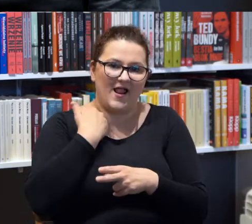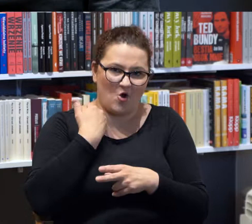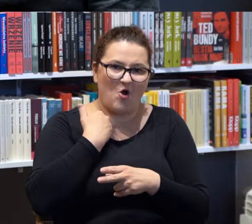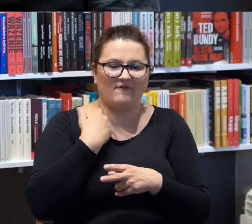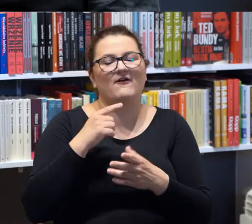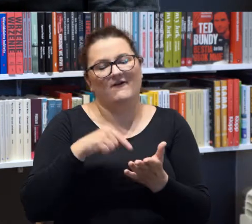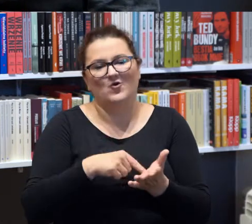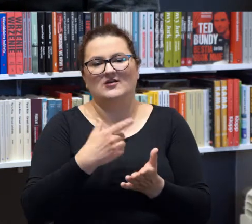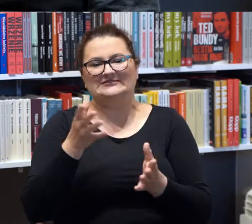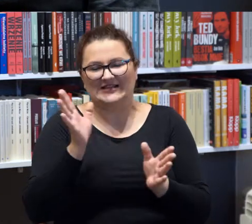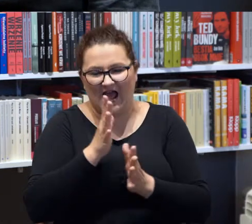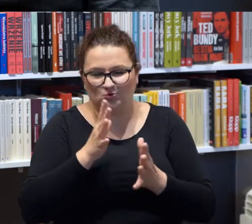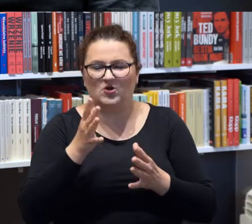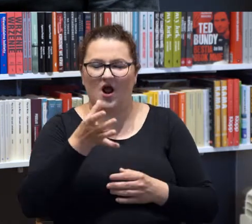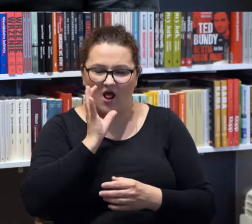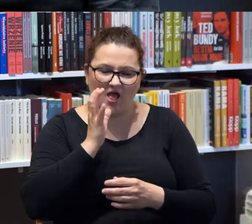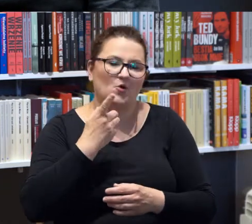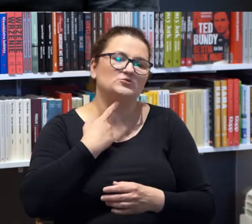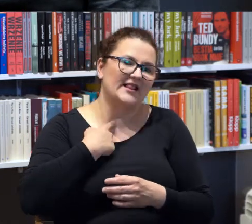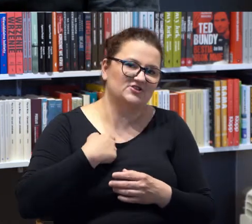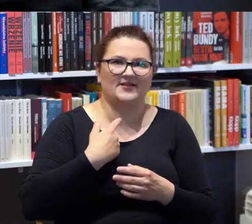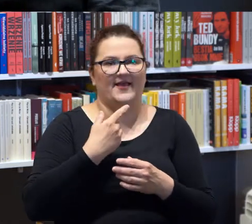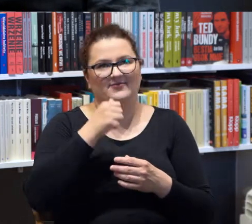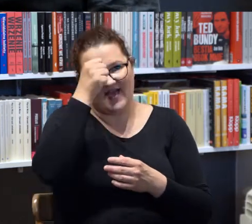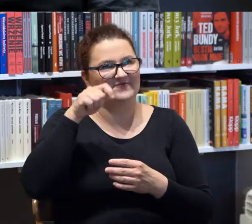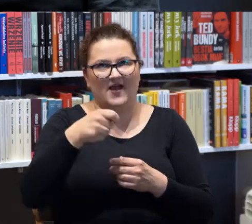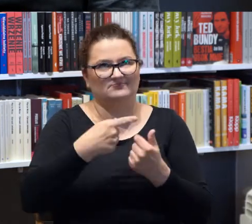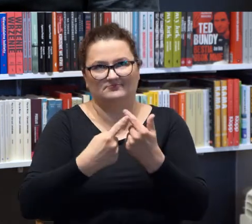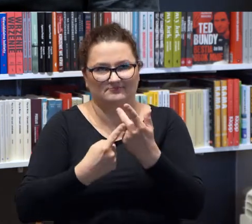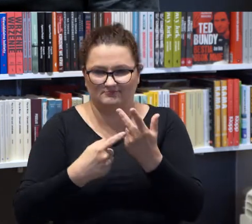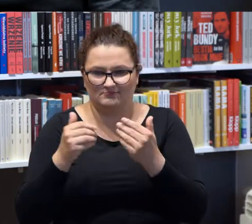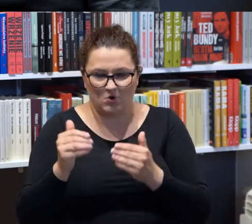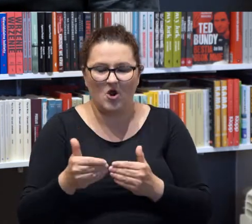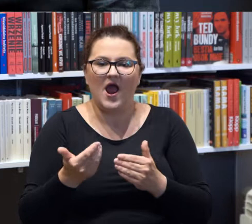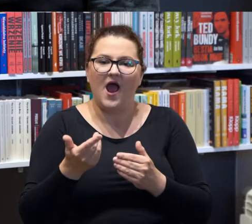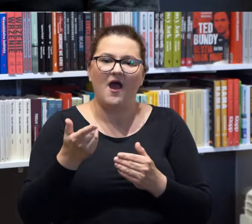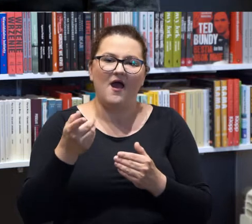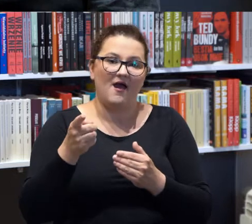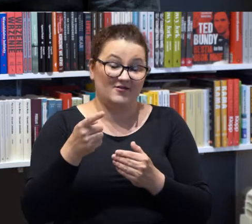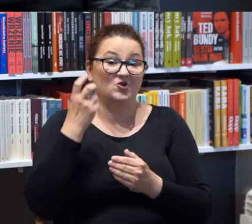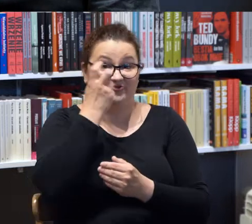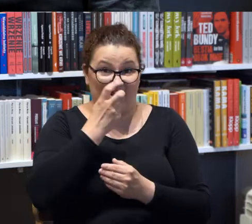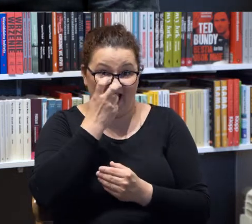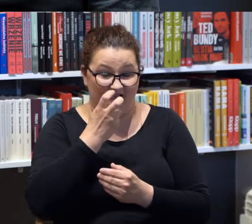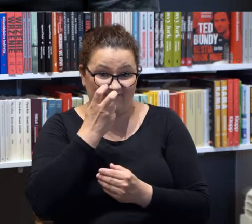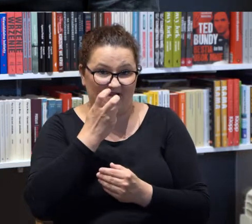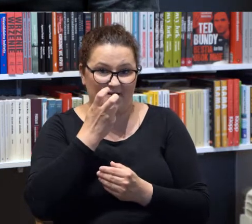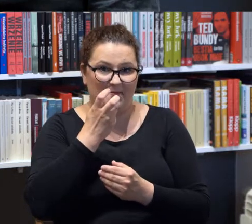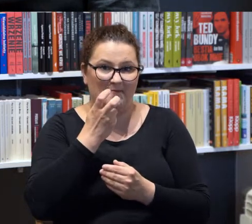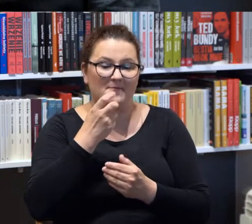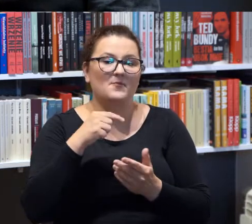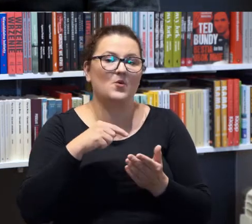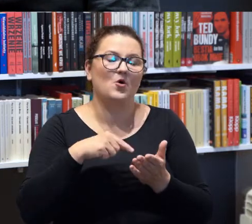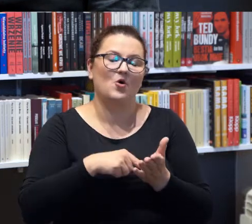nadmiernego spożycia alkoholu, uzależnienia, czy jakkolwiek chcemy to zjawisko nazwać, to jest szalenie ciekawe i strukturyzuje